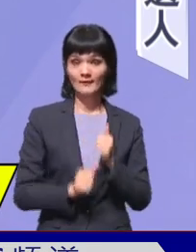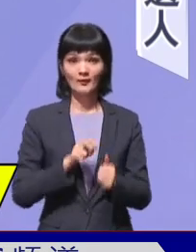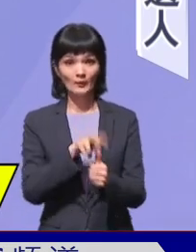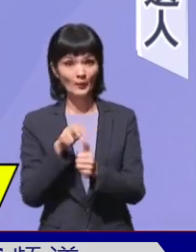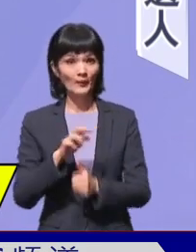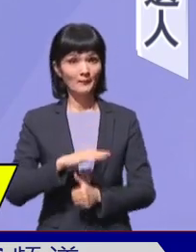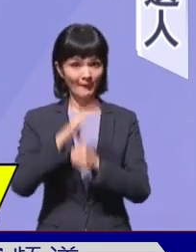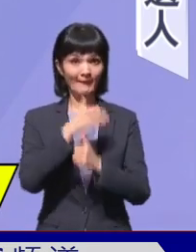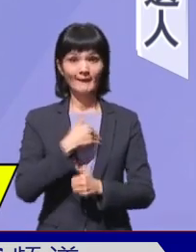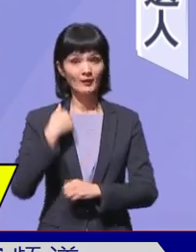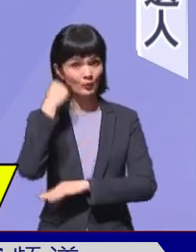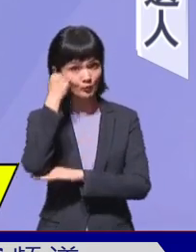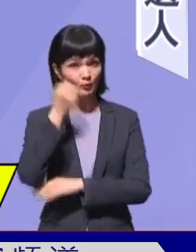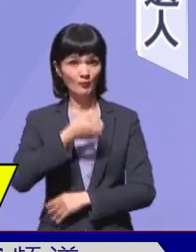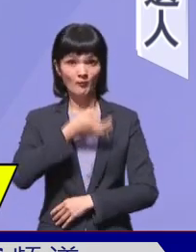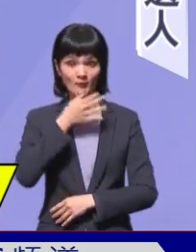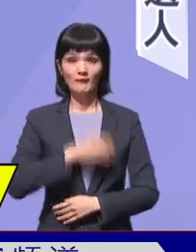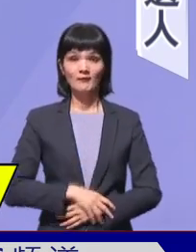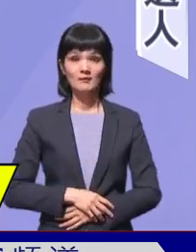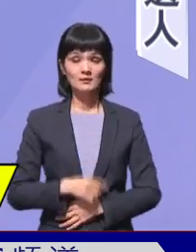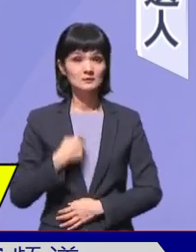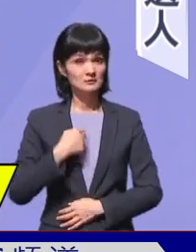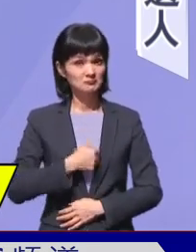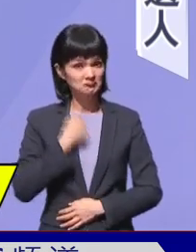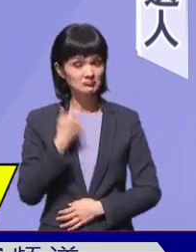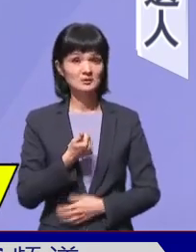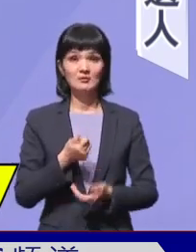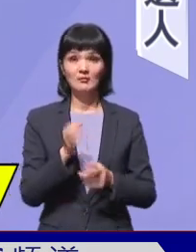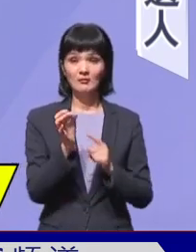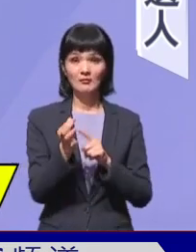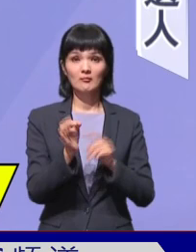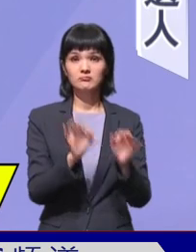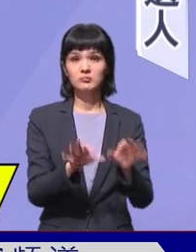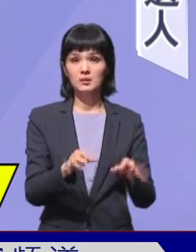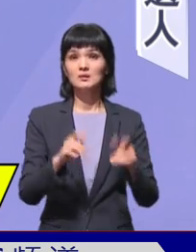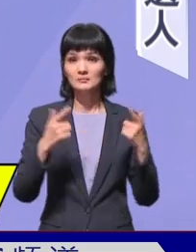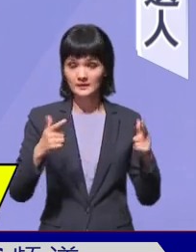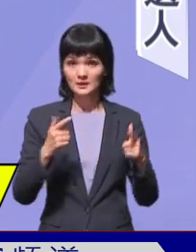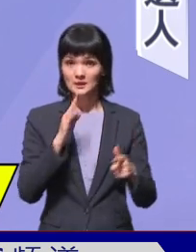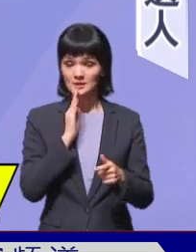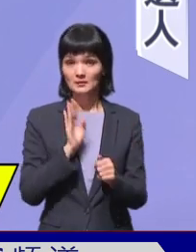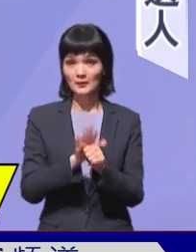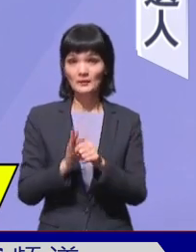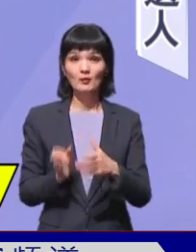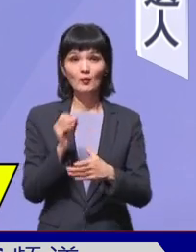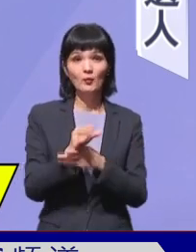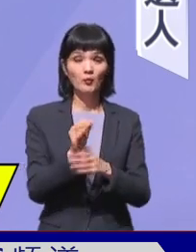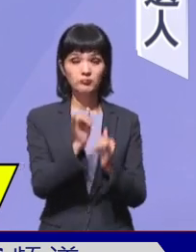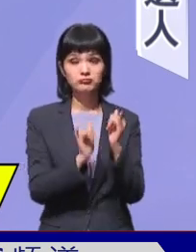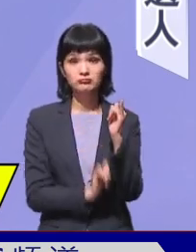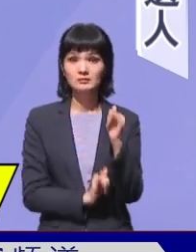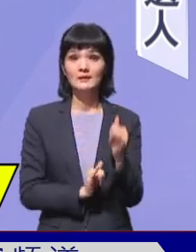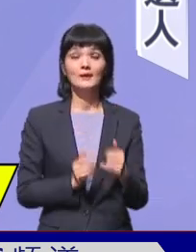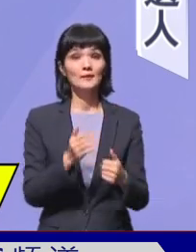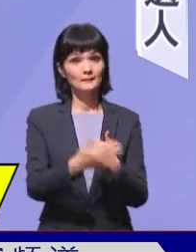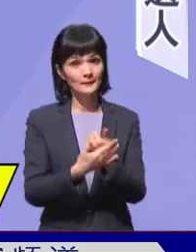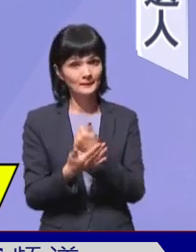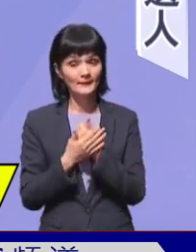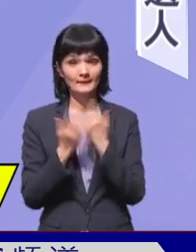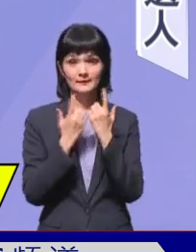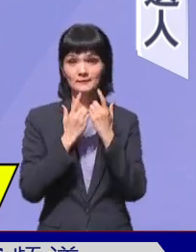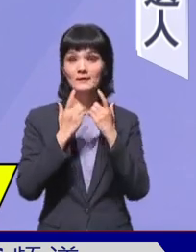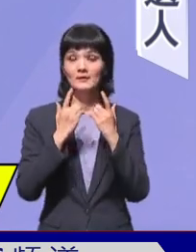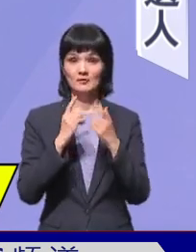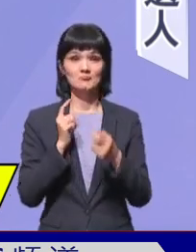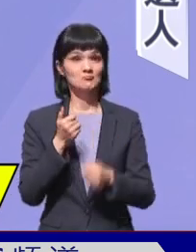养得起、也住得起。这绝对不是无意的花钱，而是投资我们的下一代，就是投资台北的未